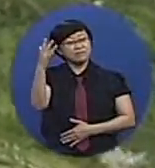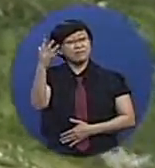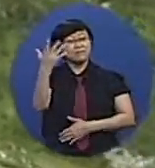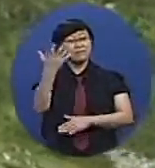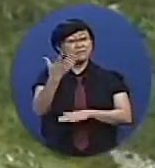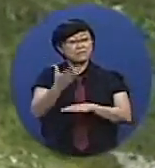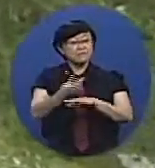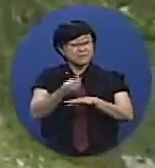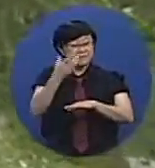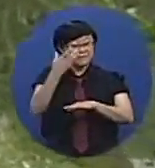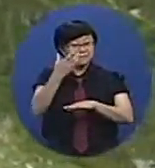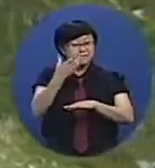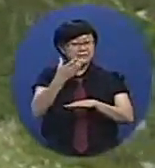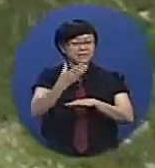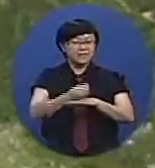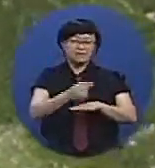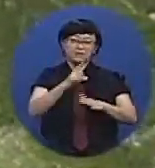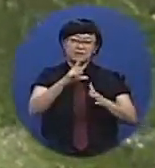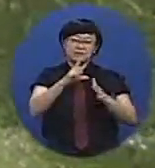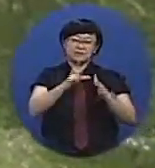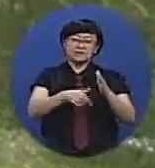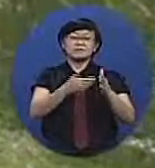그리움에 적셔진 긴